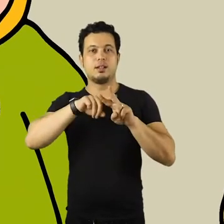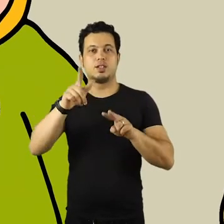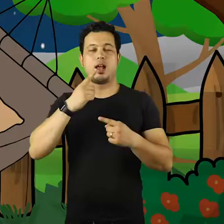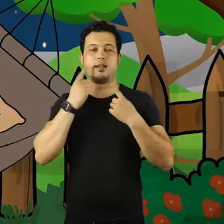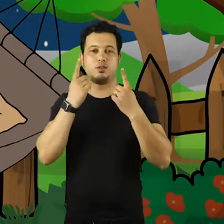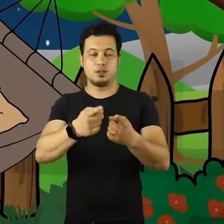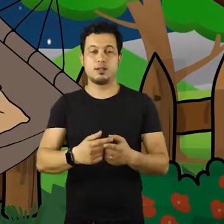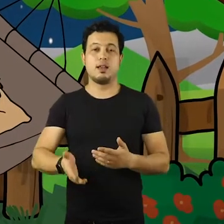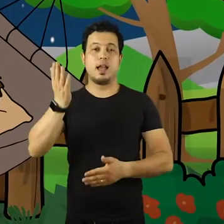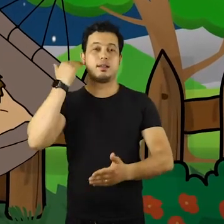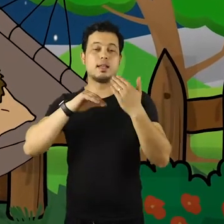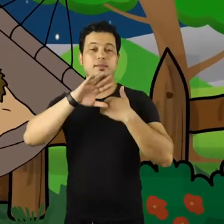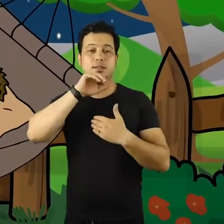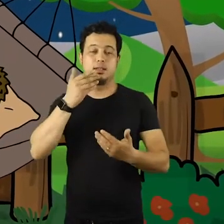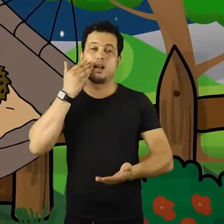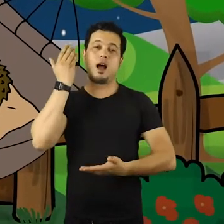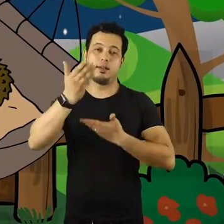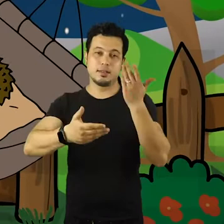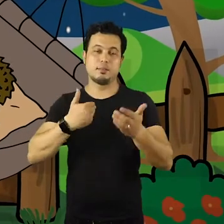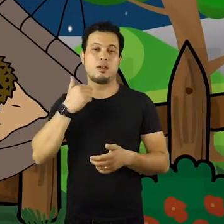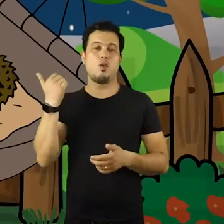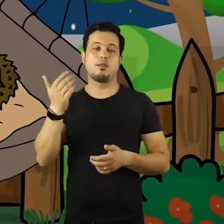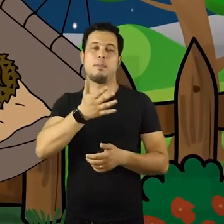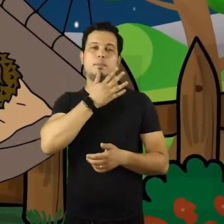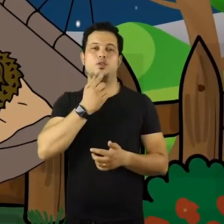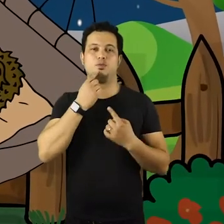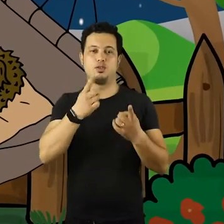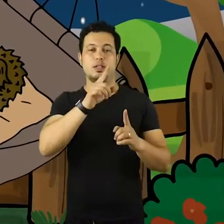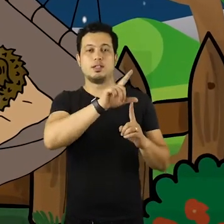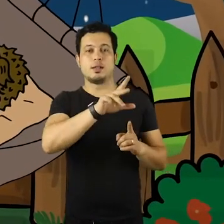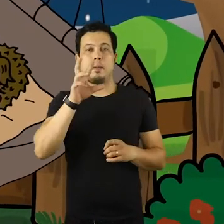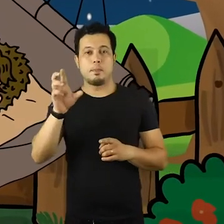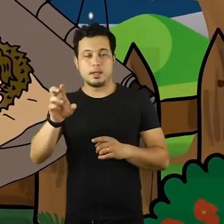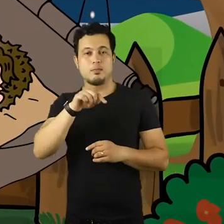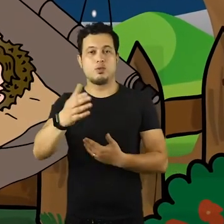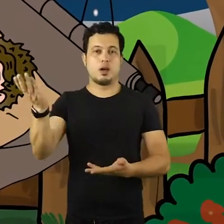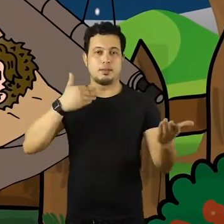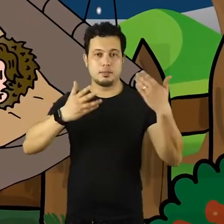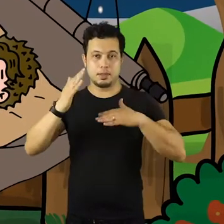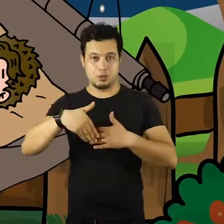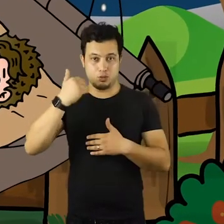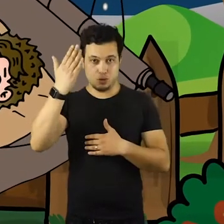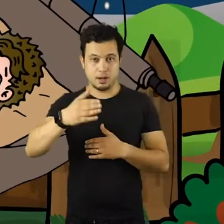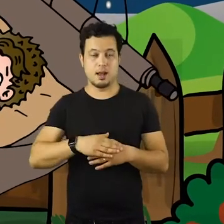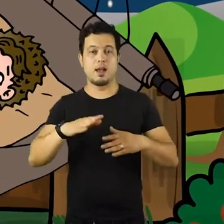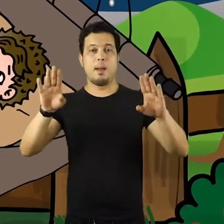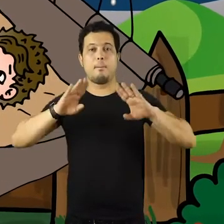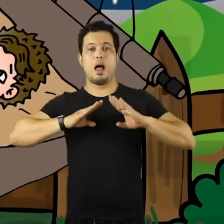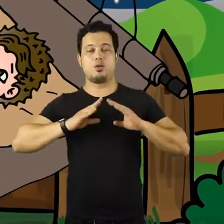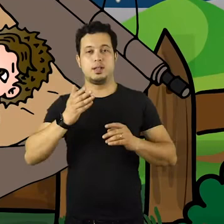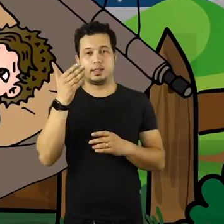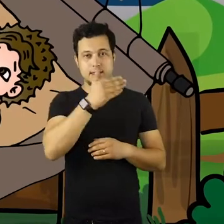anlatıverirdi. Bu konuşmalardan sonra Pınar'la Çınar balkondaki hamağa yatmaya gitti.